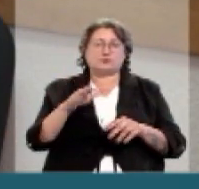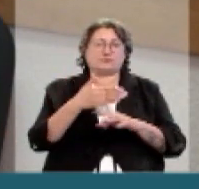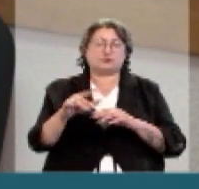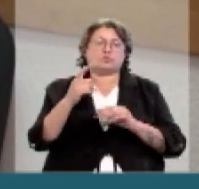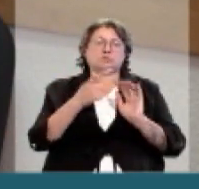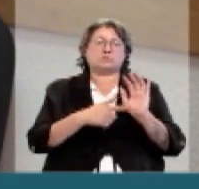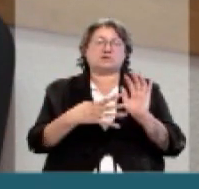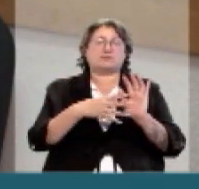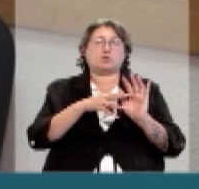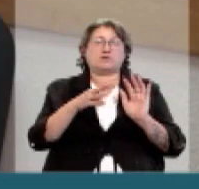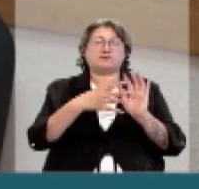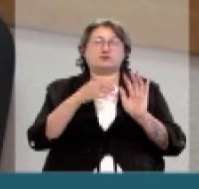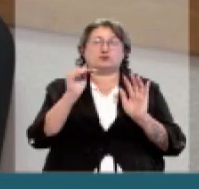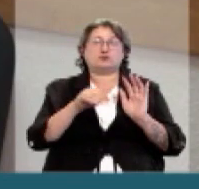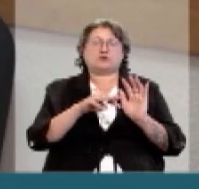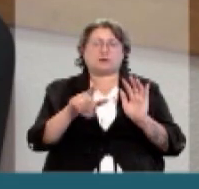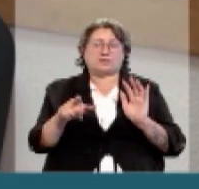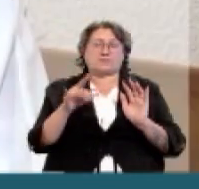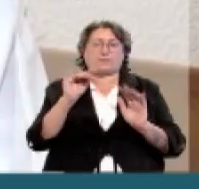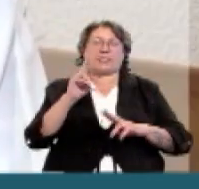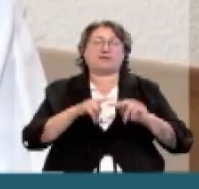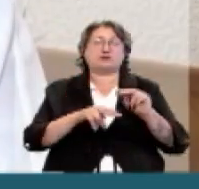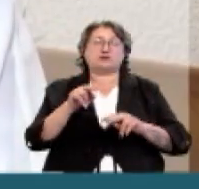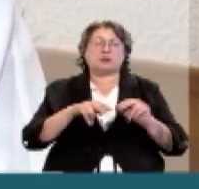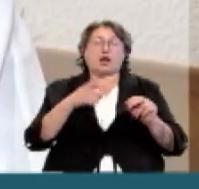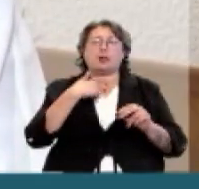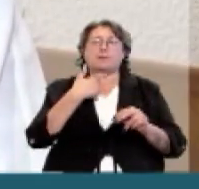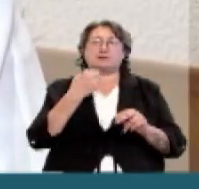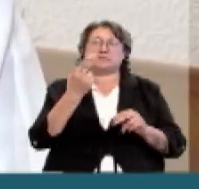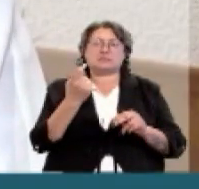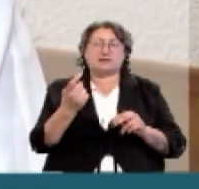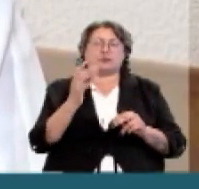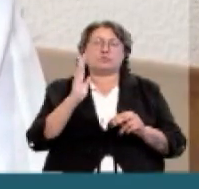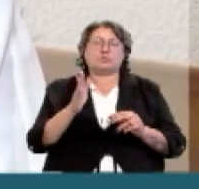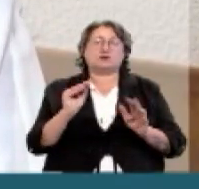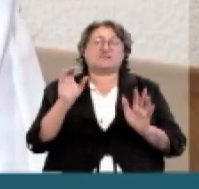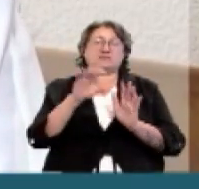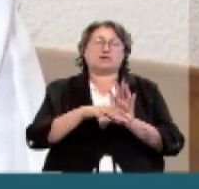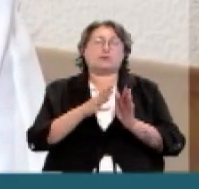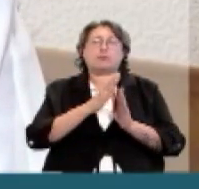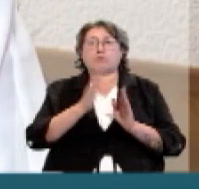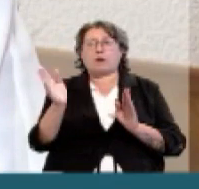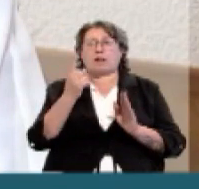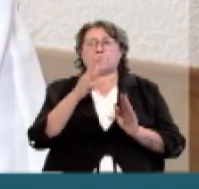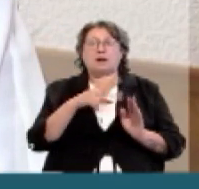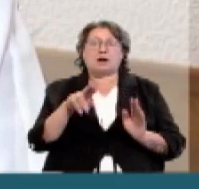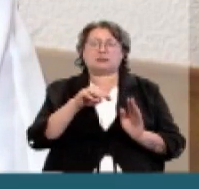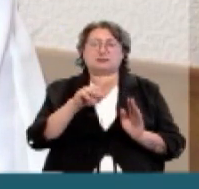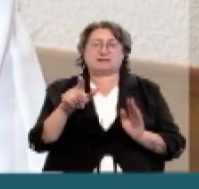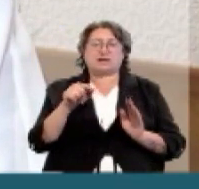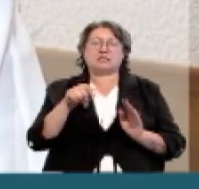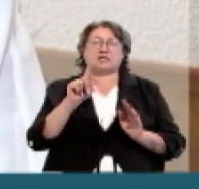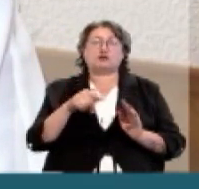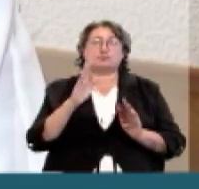ашуға 179 миллион 900 мың теңге қаржы игерілмек. Сондай-ақ шұжық шығаратын цехты салуға да 1 миллиард теңгеден артық